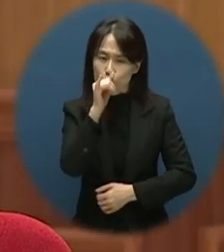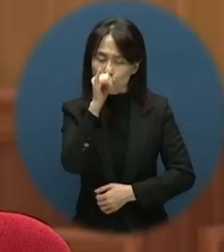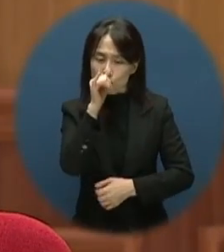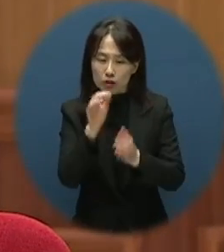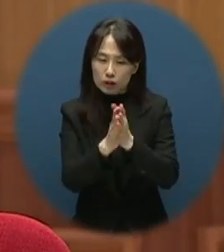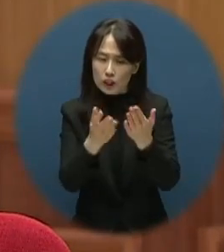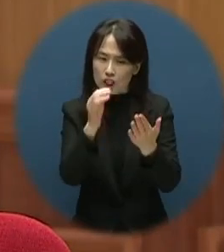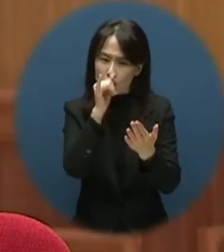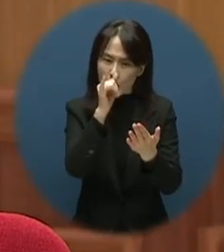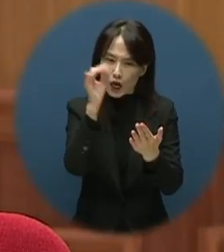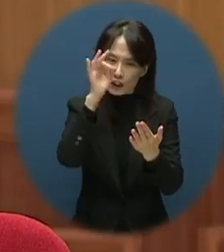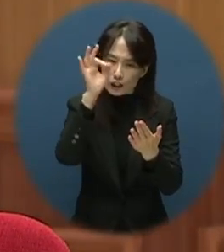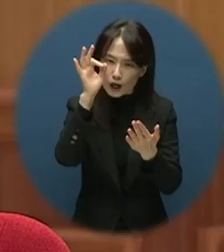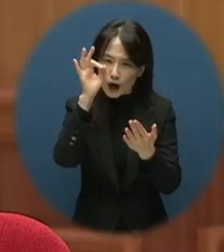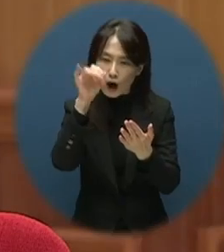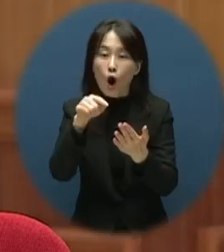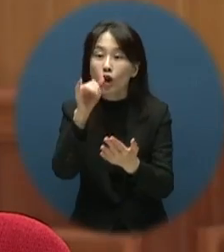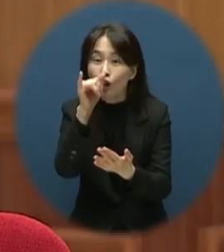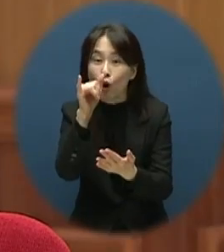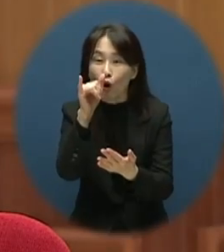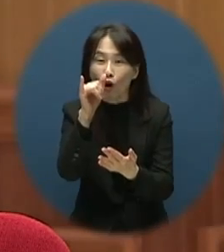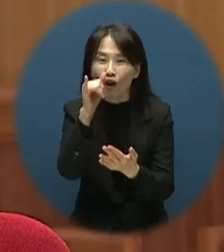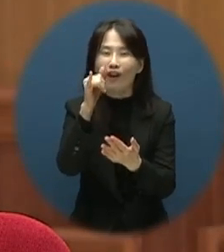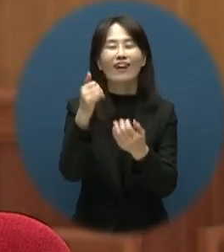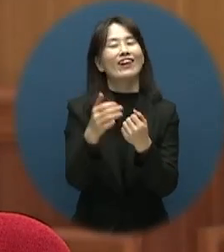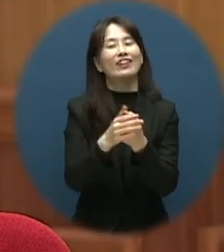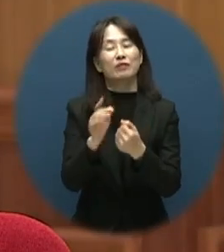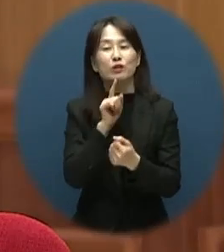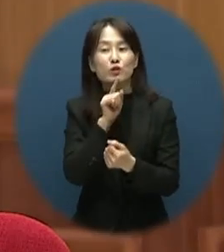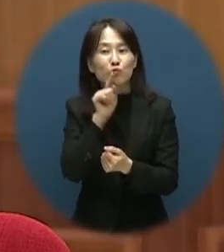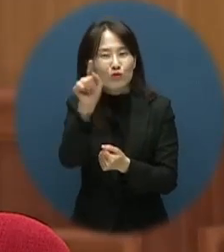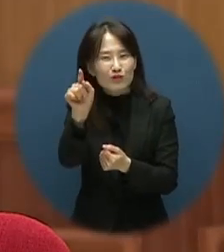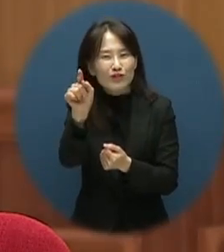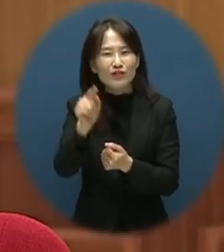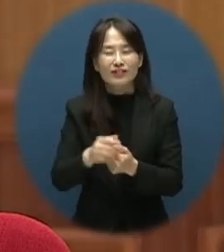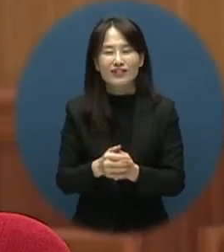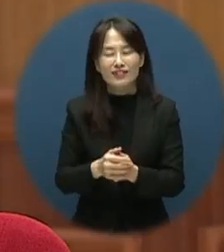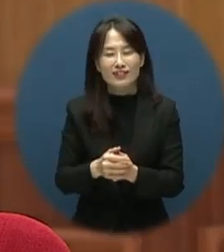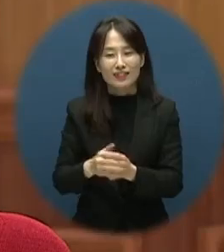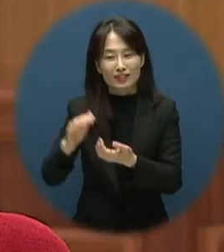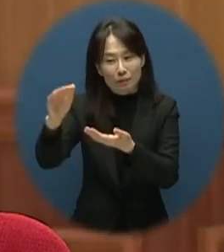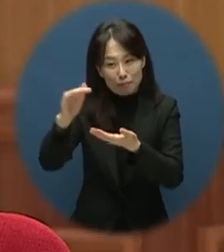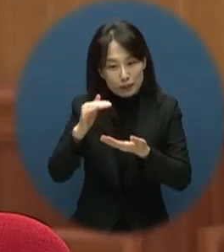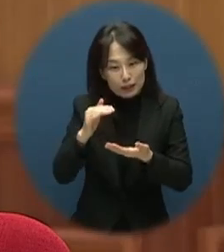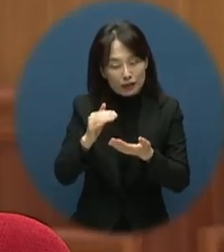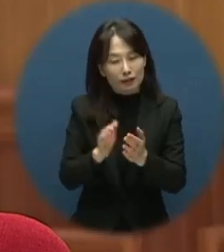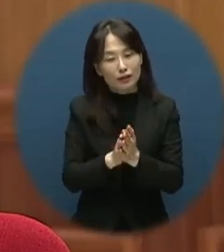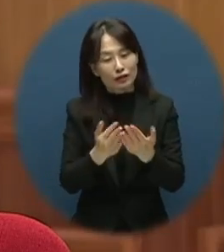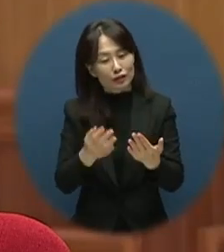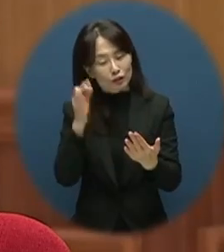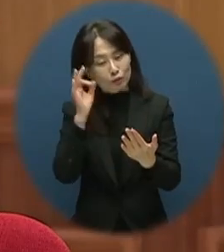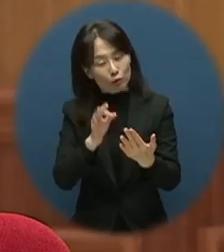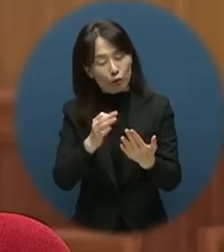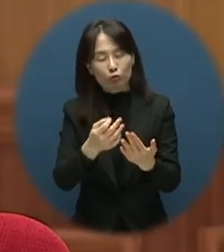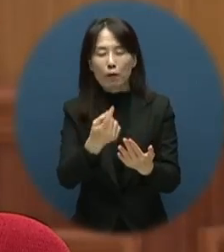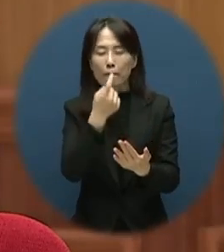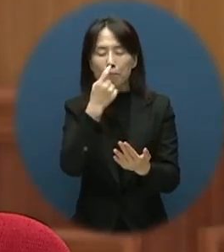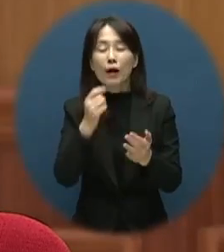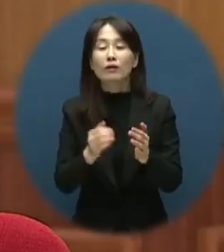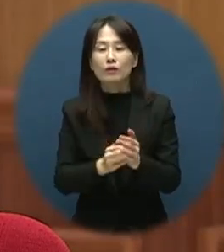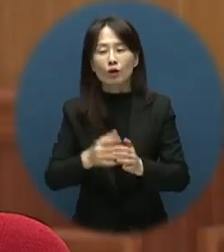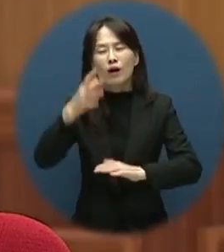찾아보니까 있대요. 그래서 주문해보니까 뭐 한국말 좀 나오더라고. 근데 나중에 한국에 와서 그